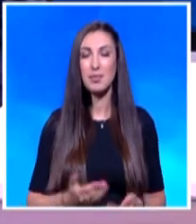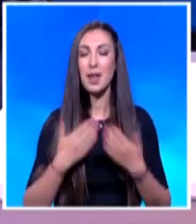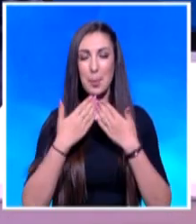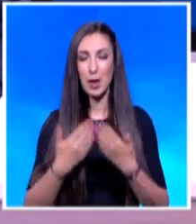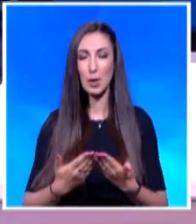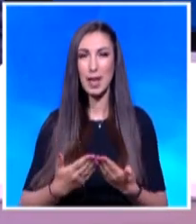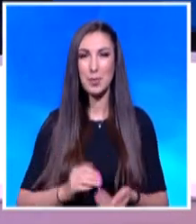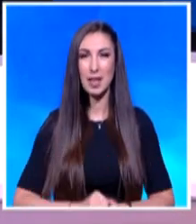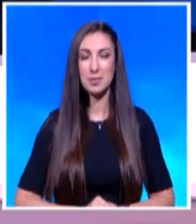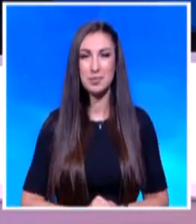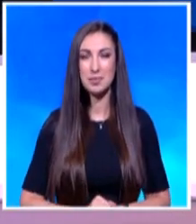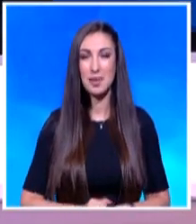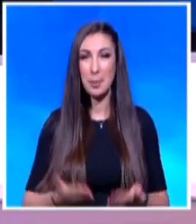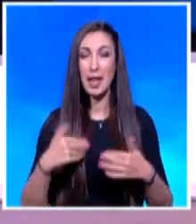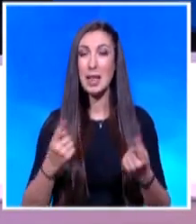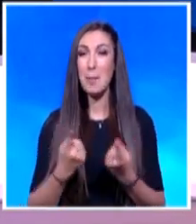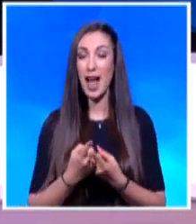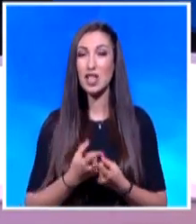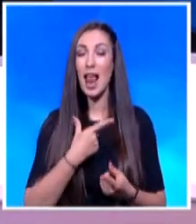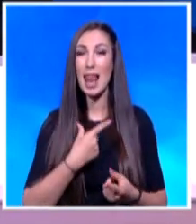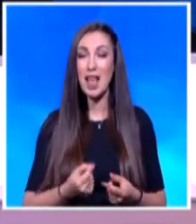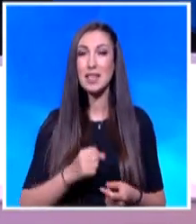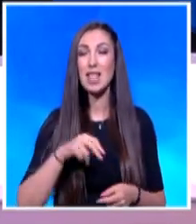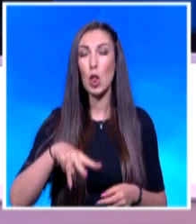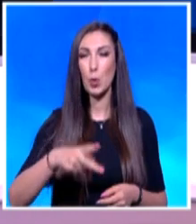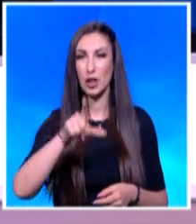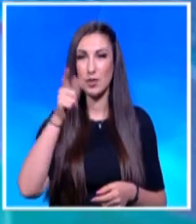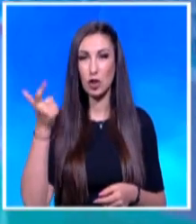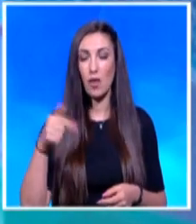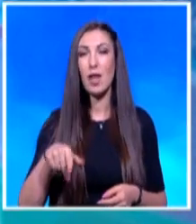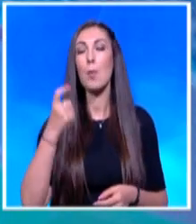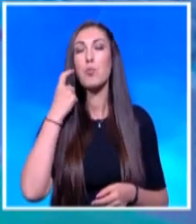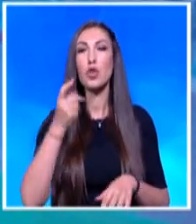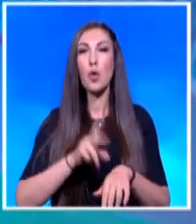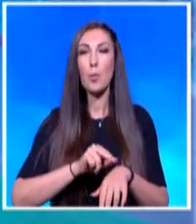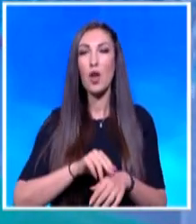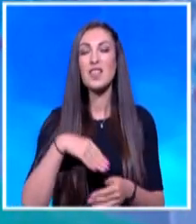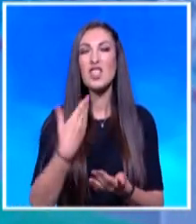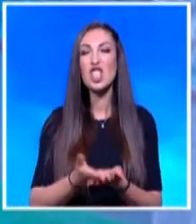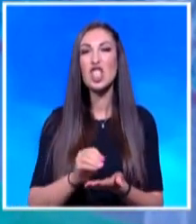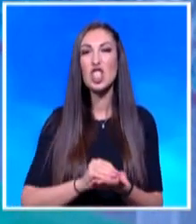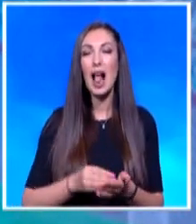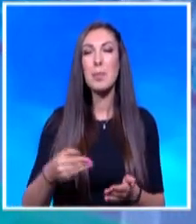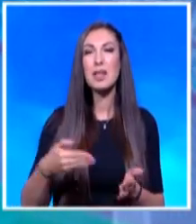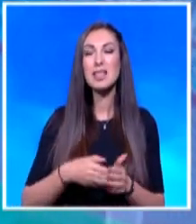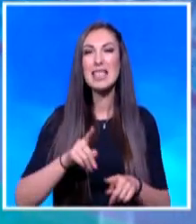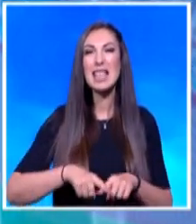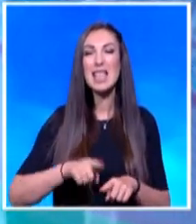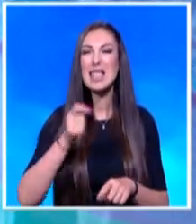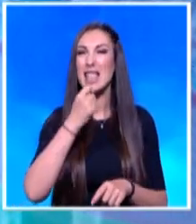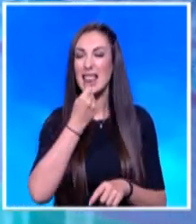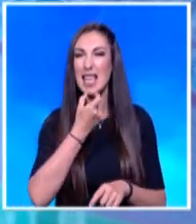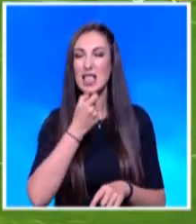ти, Димитър Тасев, преди матча Левски Локомотив София. Ботев Пловдив подаде жалба срещу съдийството в двубоя с